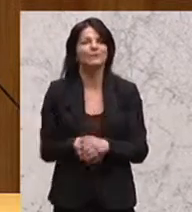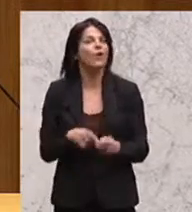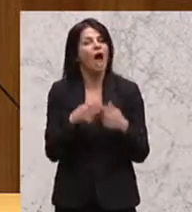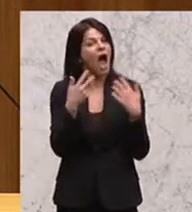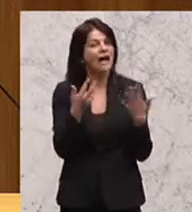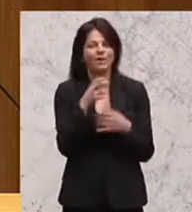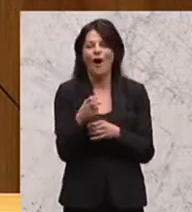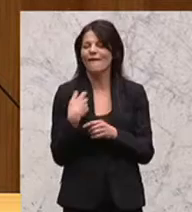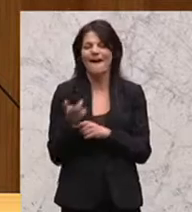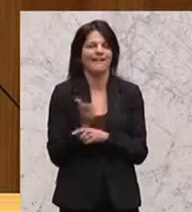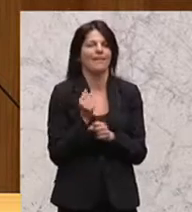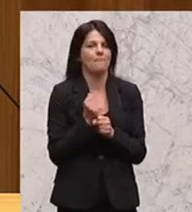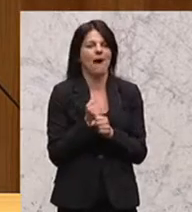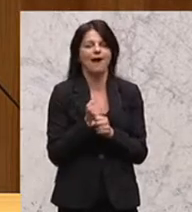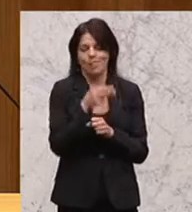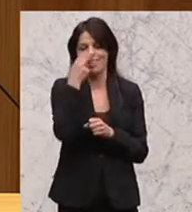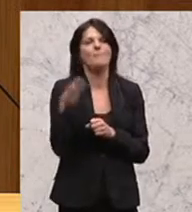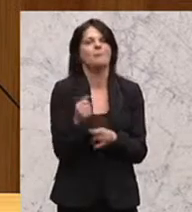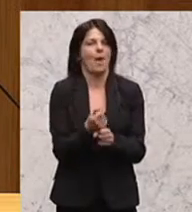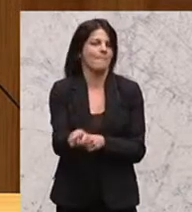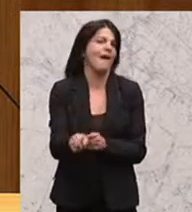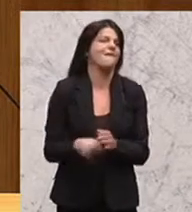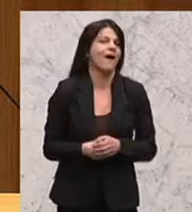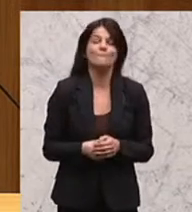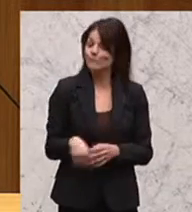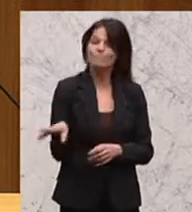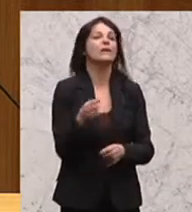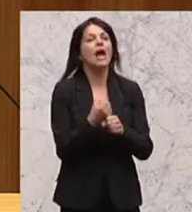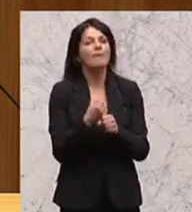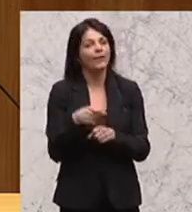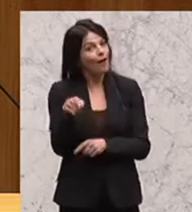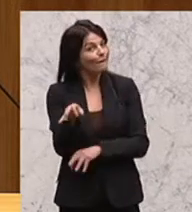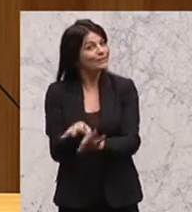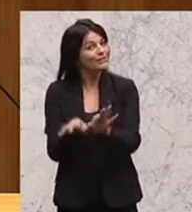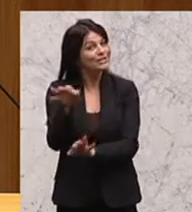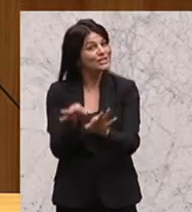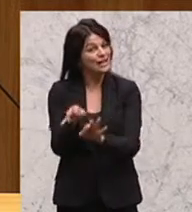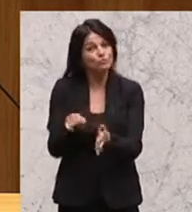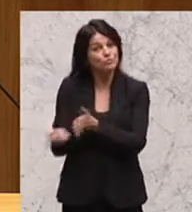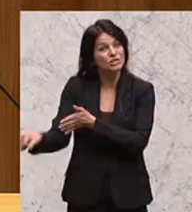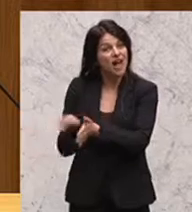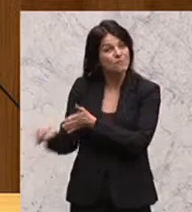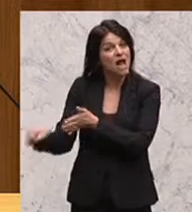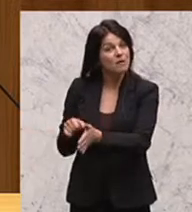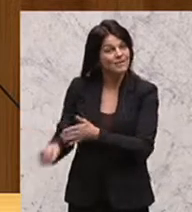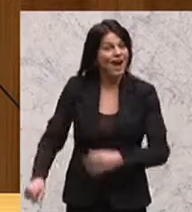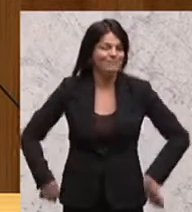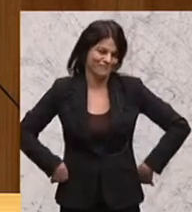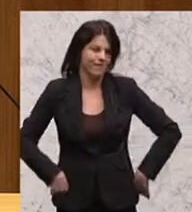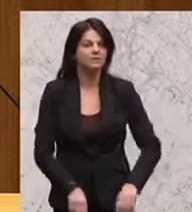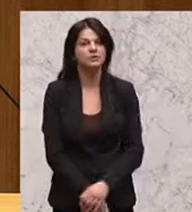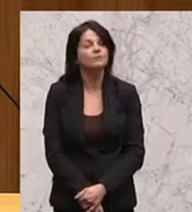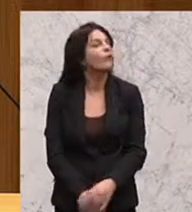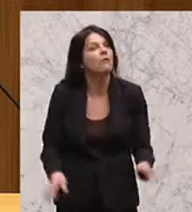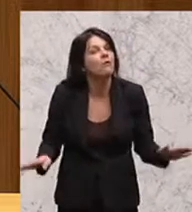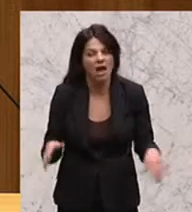einen Kredit auf den Namen des Mitarbeiters, den der Mitarbeiter dann mit Zinseszins zurückzahlen muss.